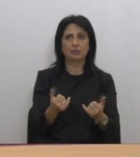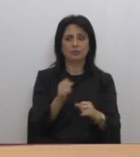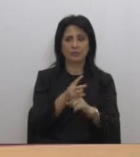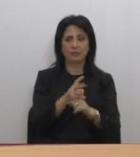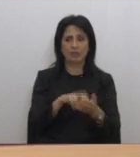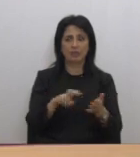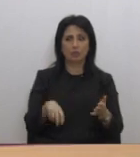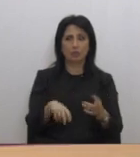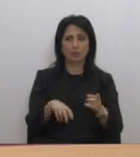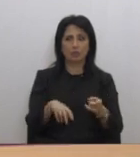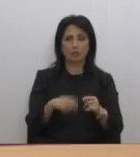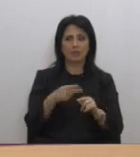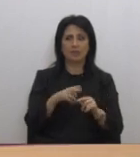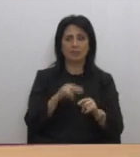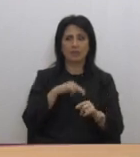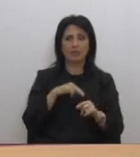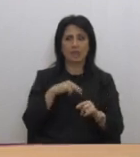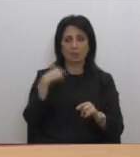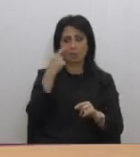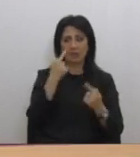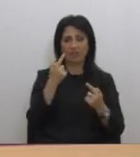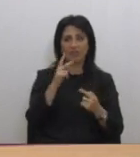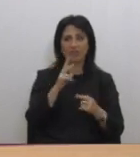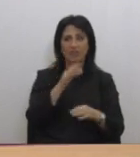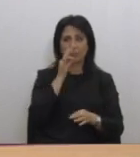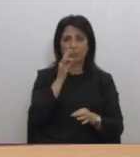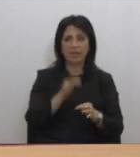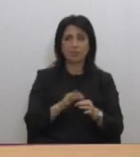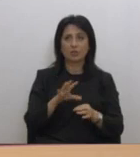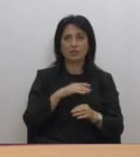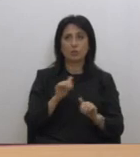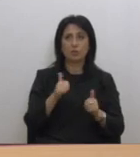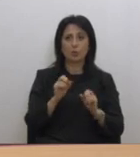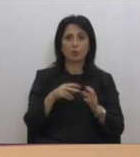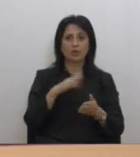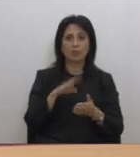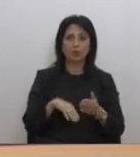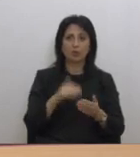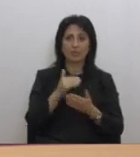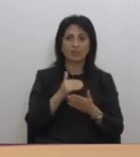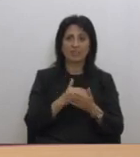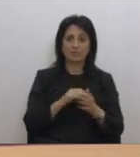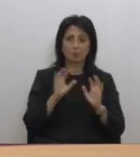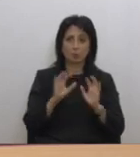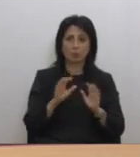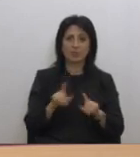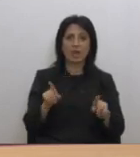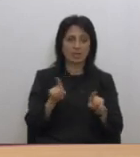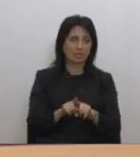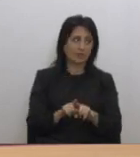გადადგომას იმ თანამდებობის პირების, რომლებიც პასუხისმგებელი იყვნენ როგორც უსაფრთხოების სისტემის უზრუნველყოფაზე,